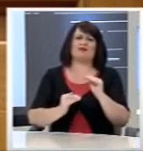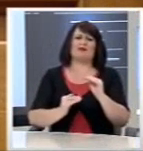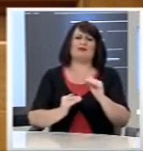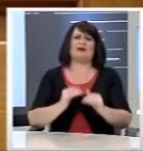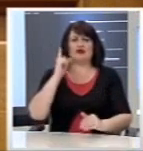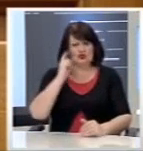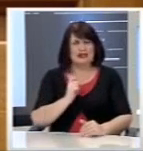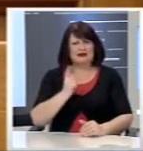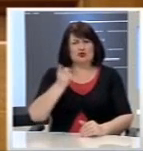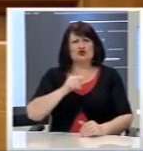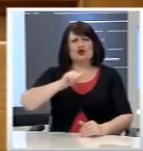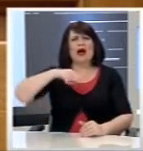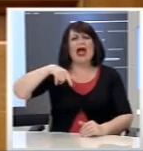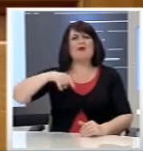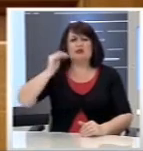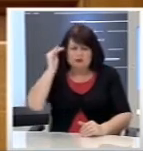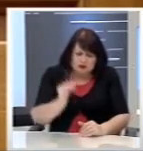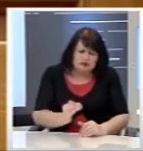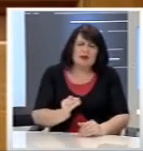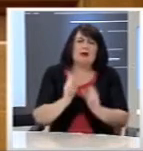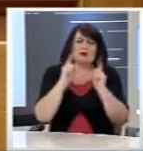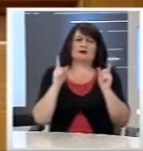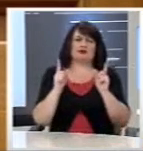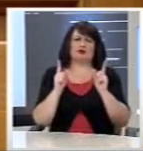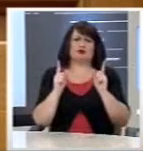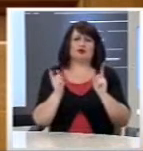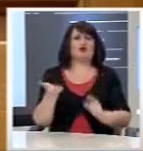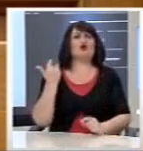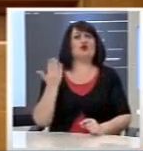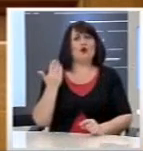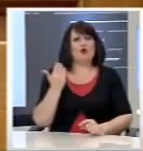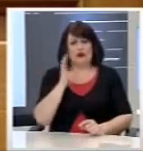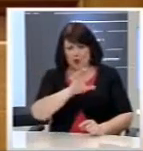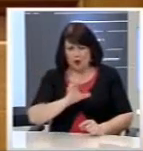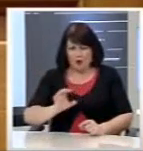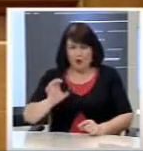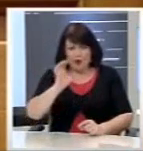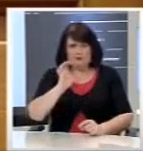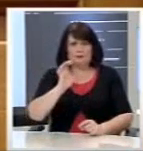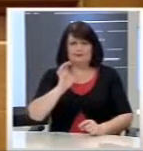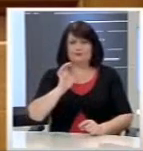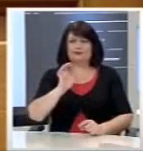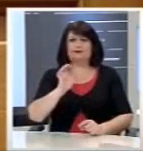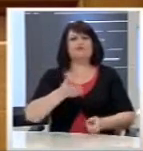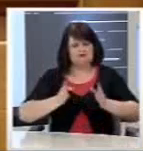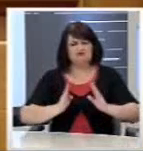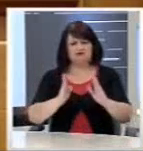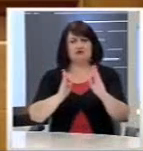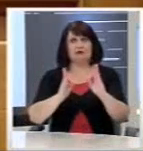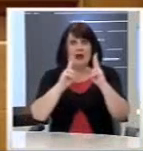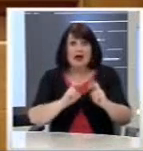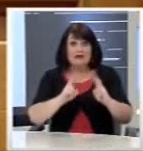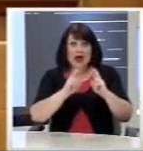ποσοστό του ΑΕΠ ιστορικά, σε μια εποχή που όλες οι χώρες που βρίσκονται, που θέλουν να κοιτάνε μπροστά, επενδύουν στην έρευνα